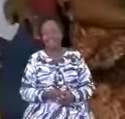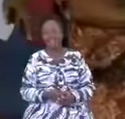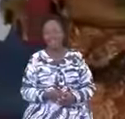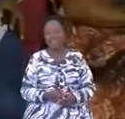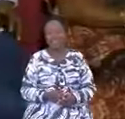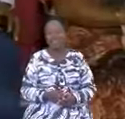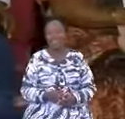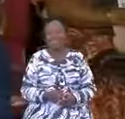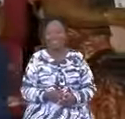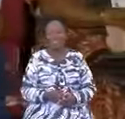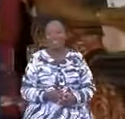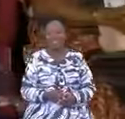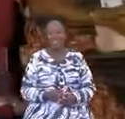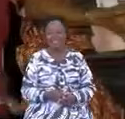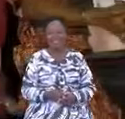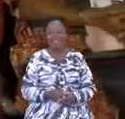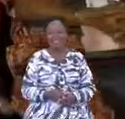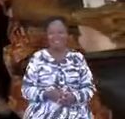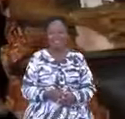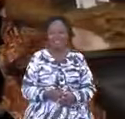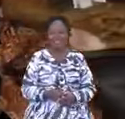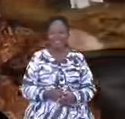un maire